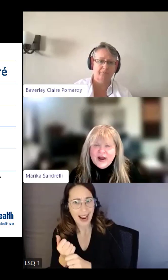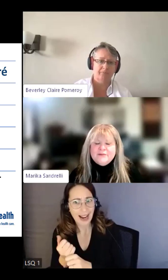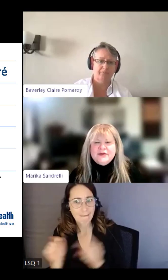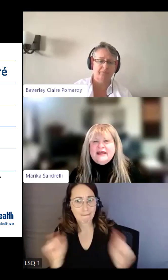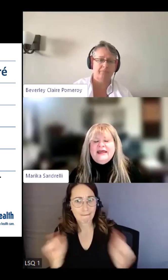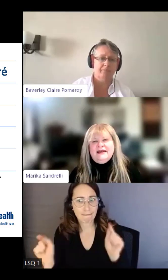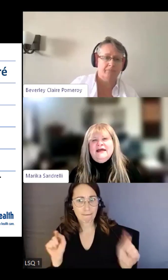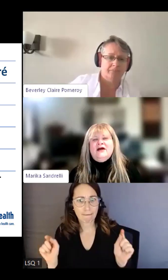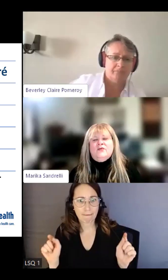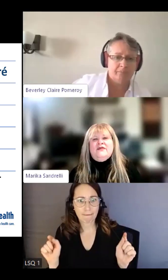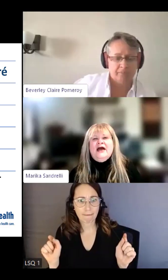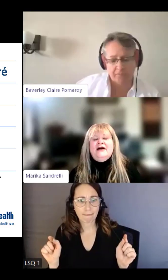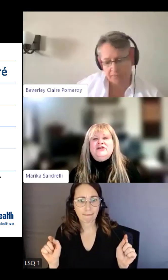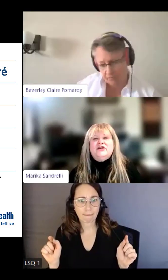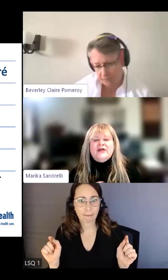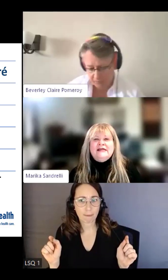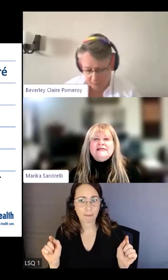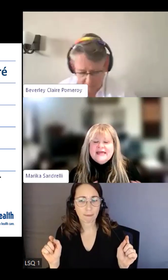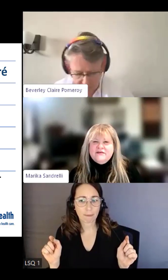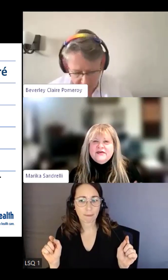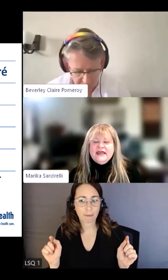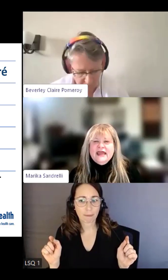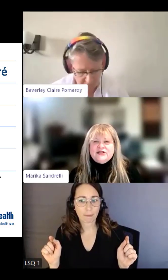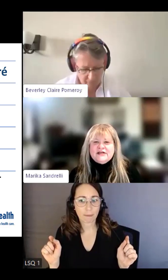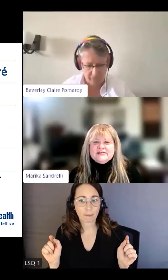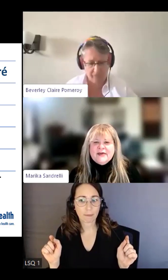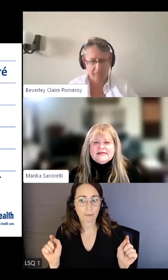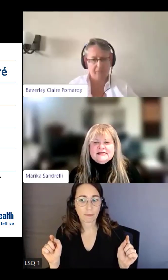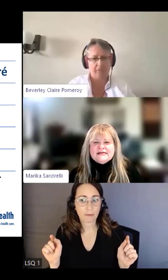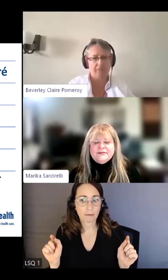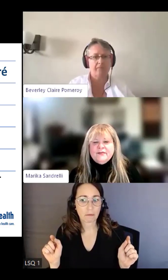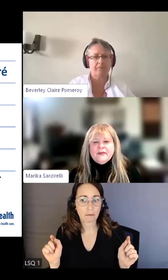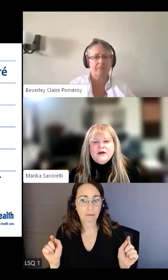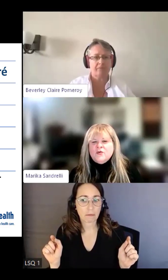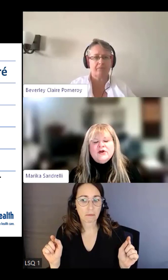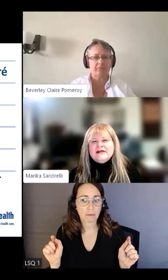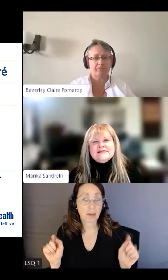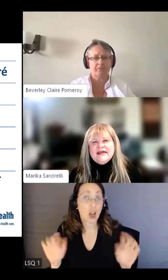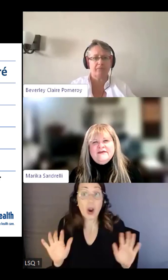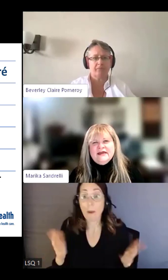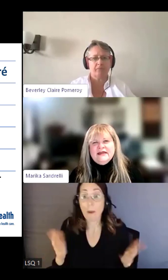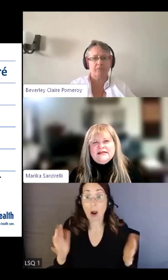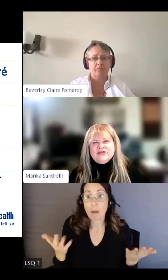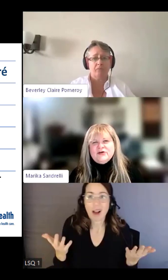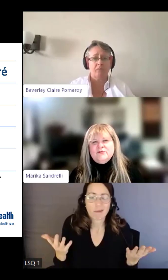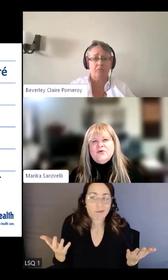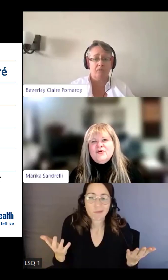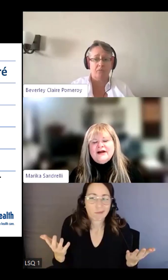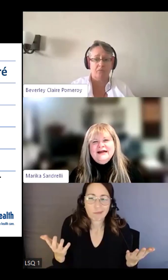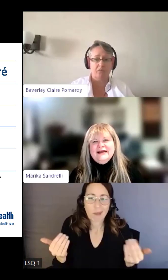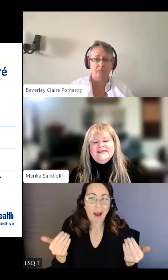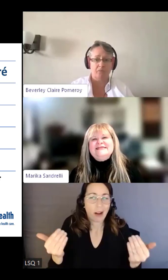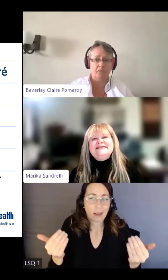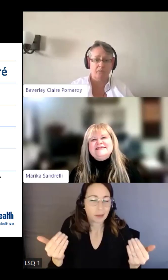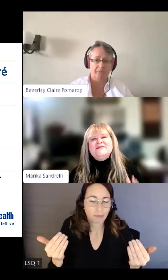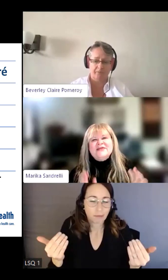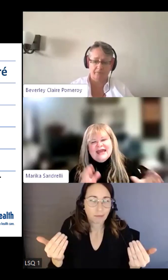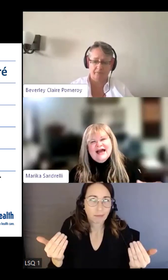ce n'est pas la manière d'avancer. On ne dit pas que vous devez faire plus.